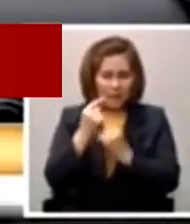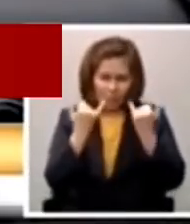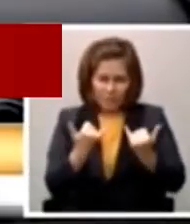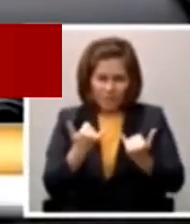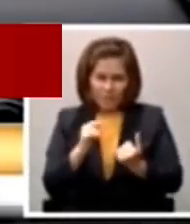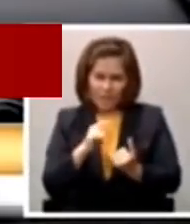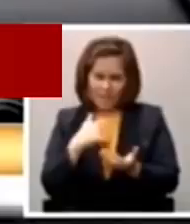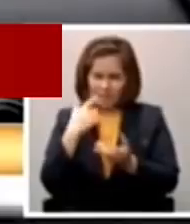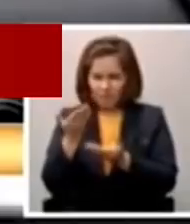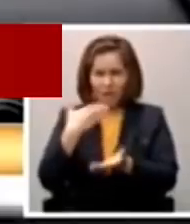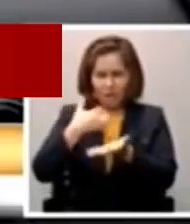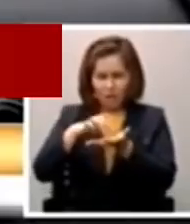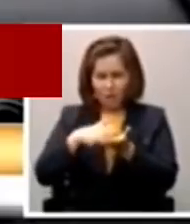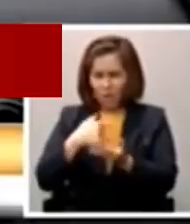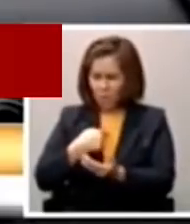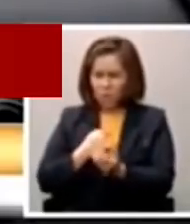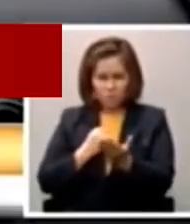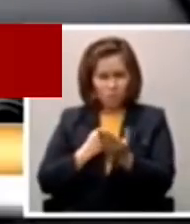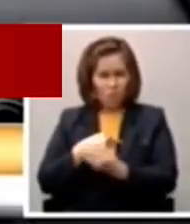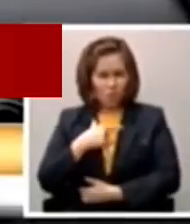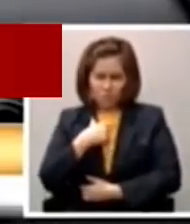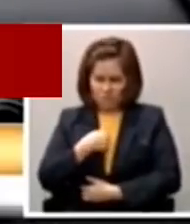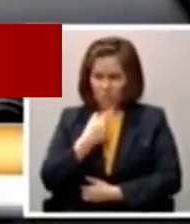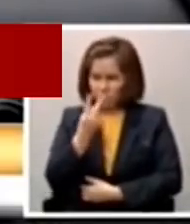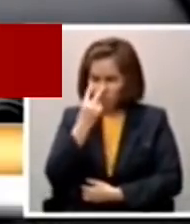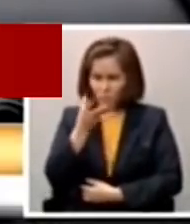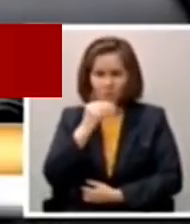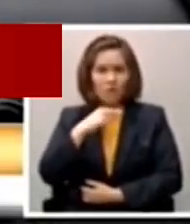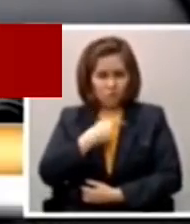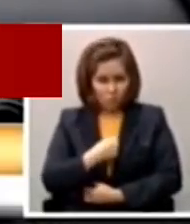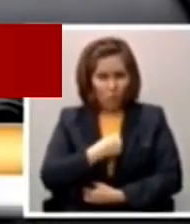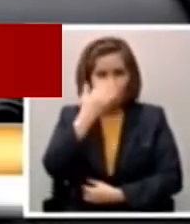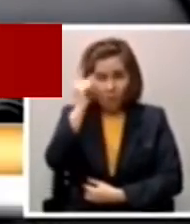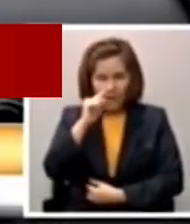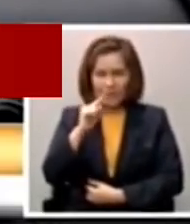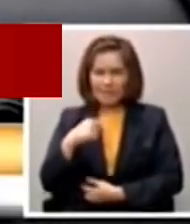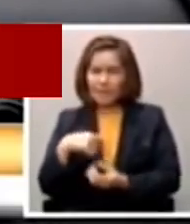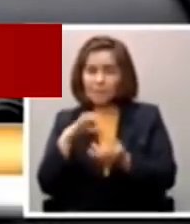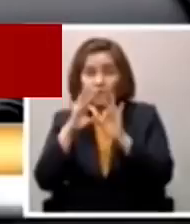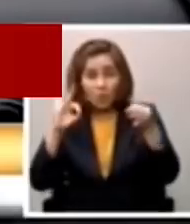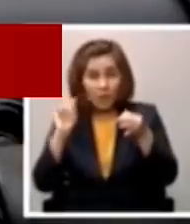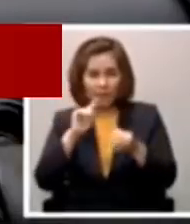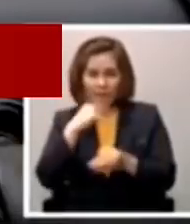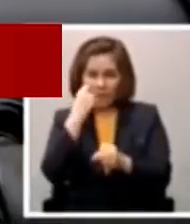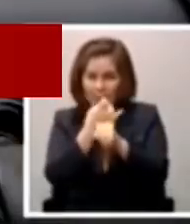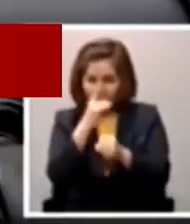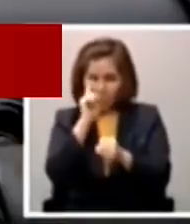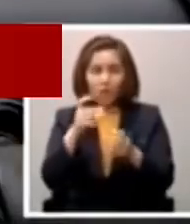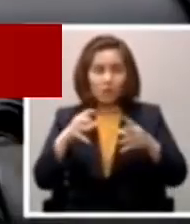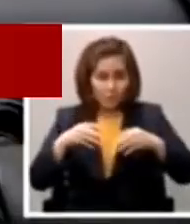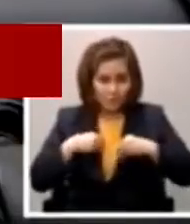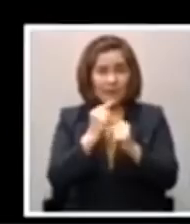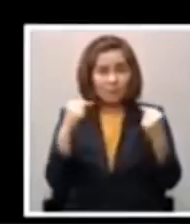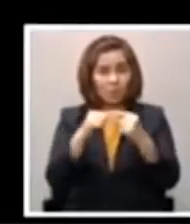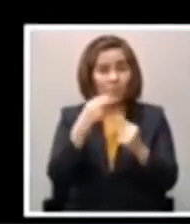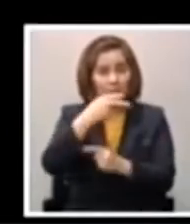ท่านพูดเนี่ยถูกใจผมมากเลยครับท่านบอกว่าใครทำอะไรไว้ต้องรับผลตรงกับคำสุ